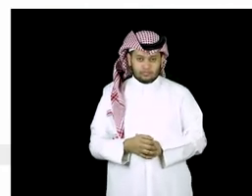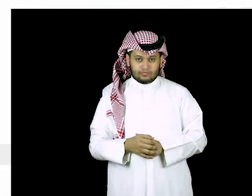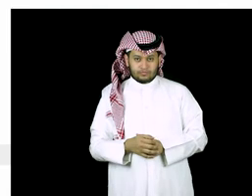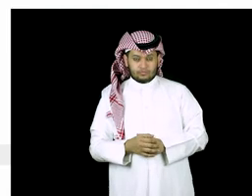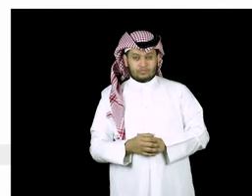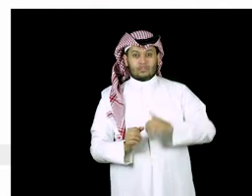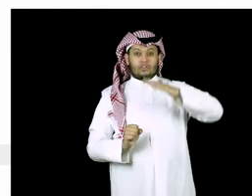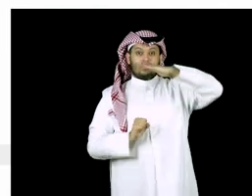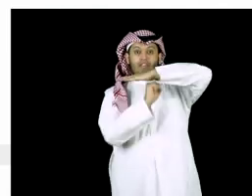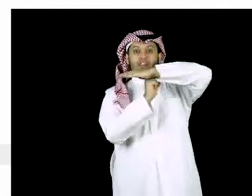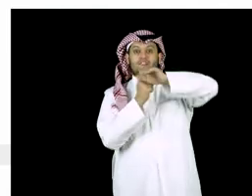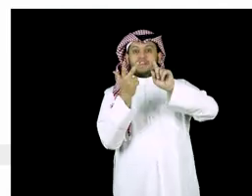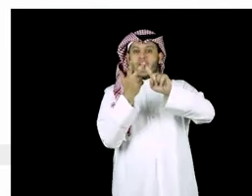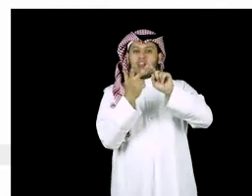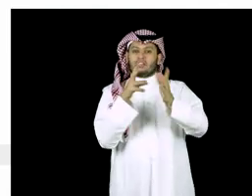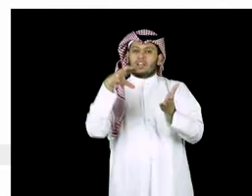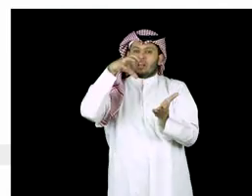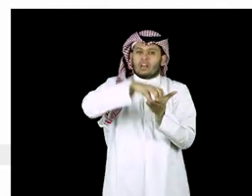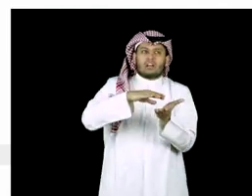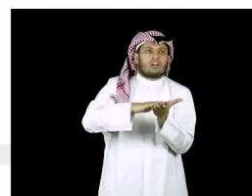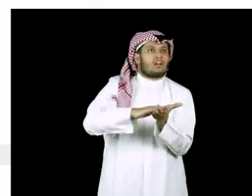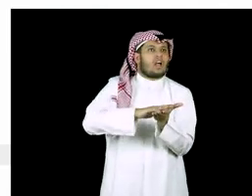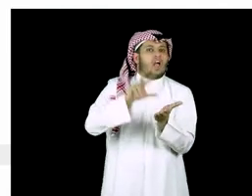الركن الثالث الدار،